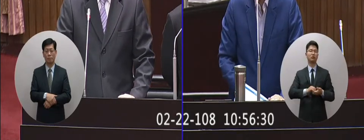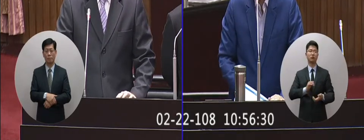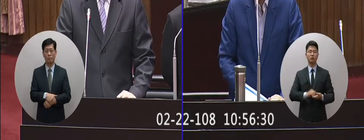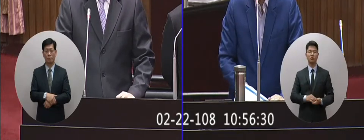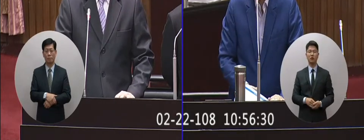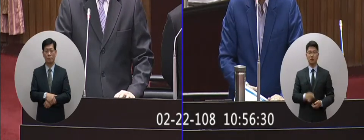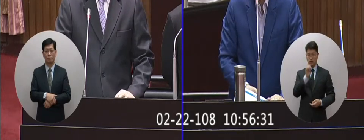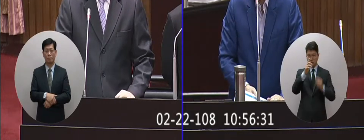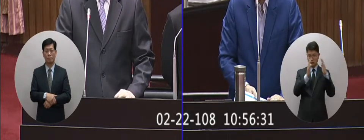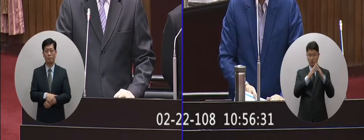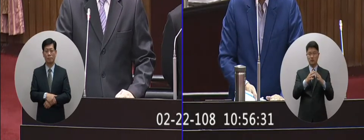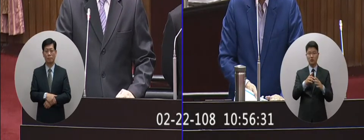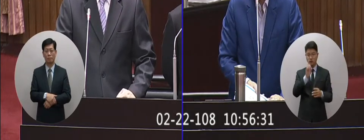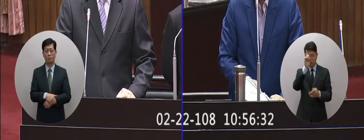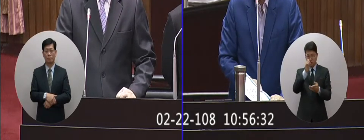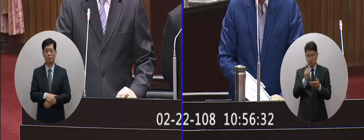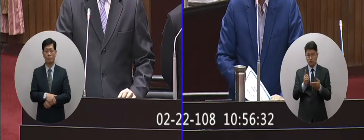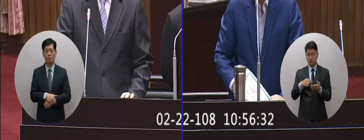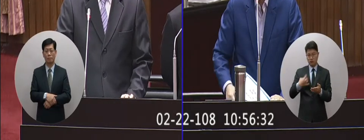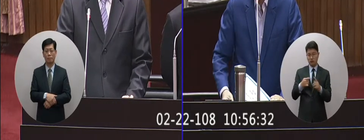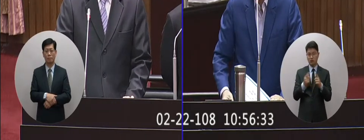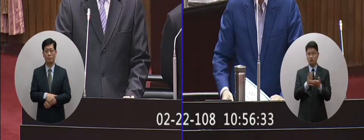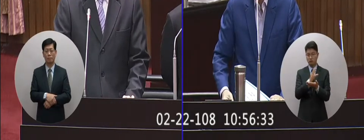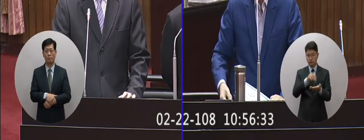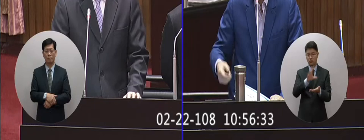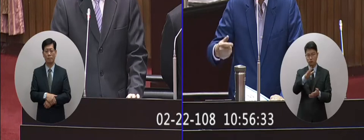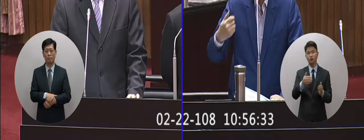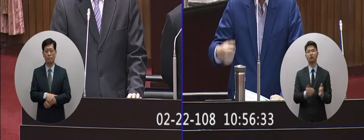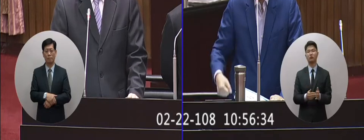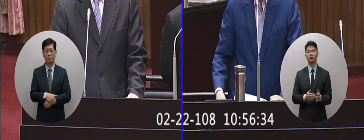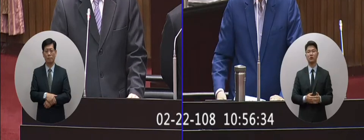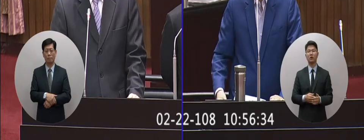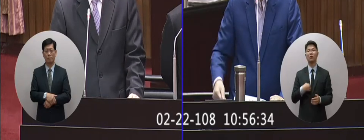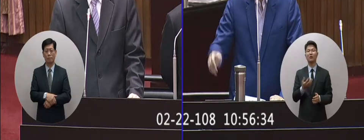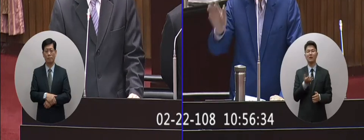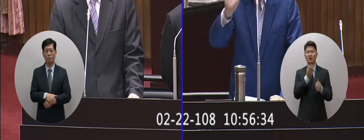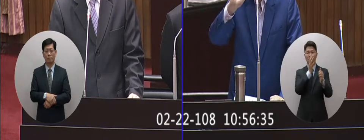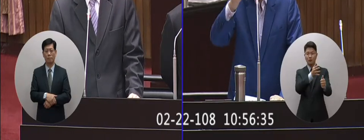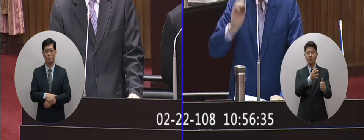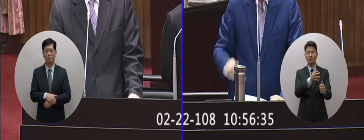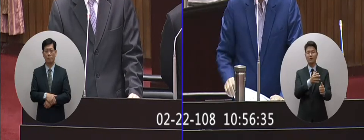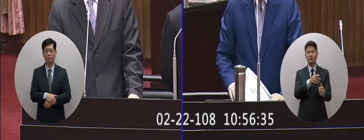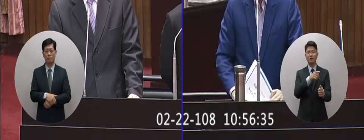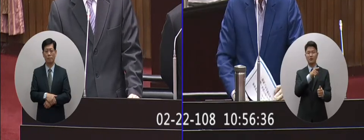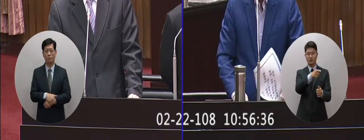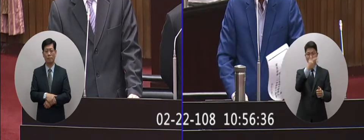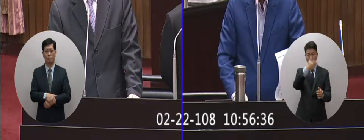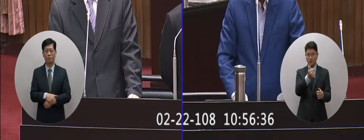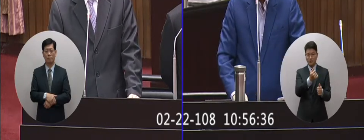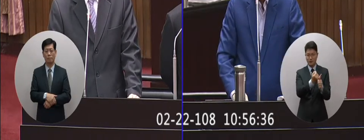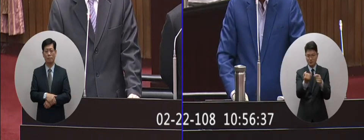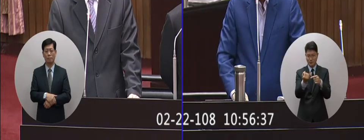教一下我们内政部郭永兄啊？我说您的夫人有没有？大概夫人都没有啊。